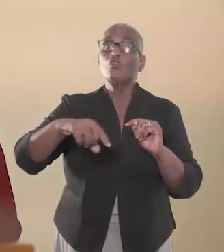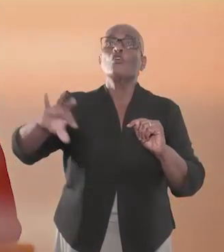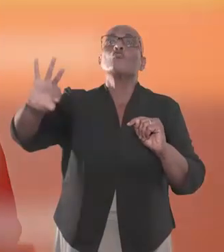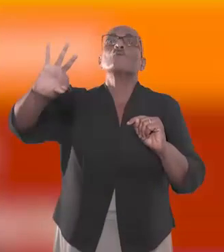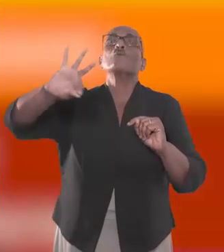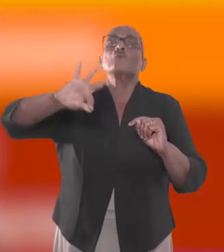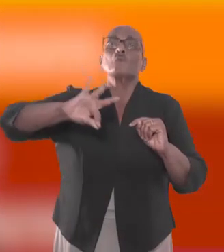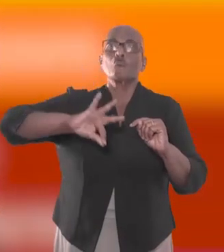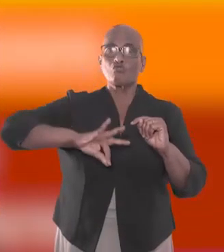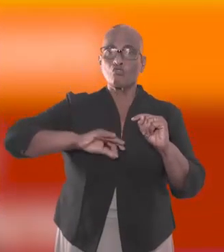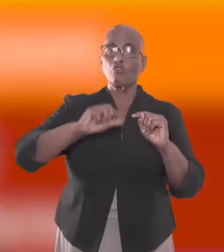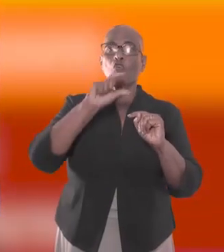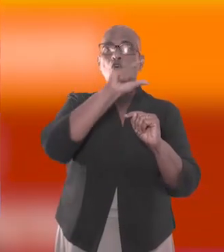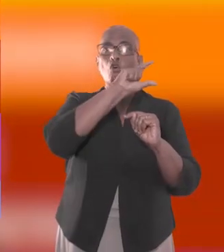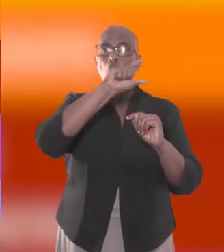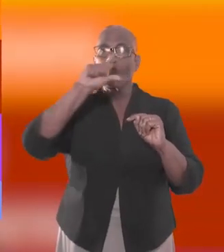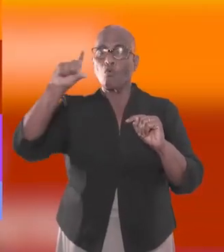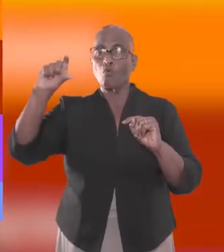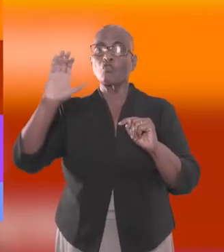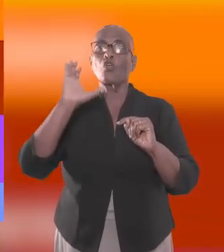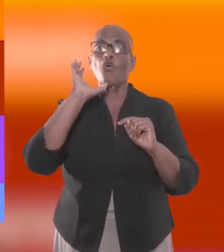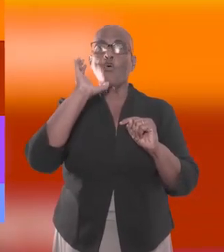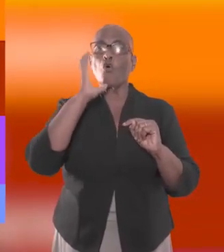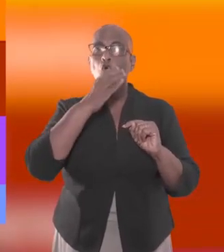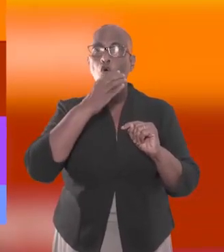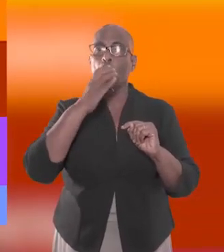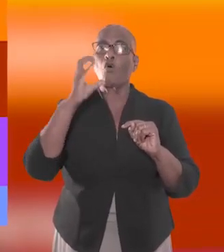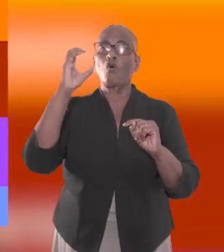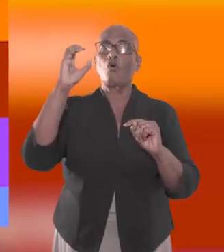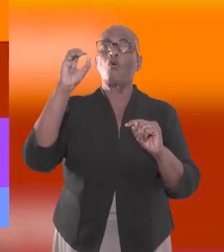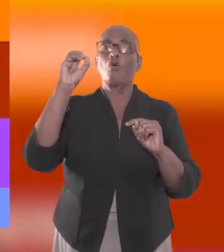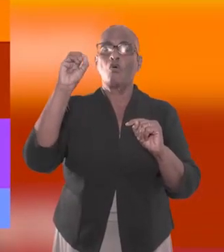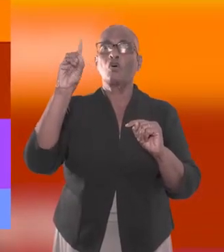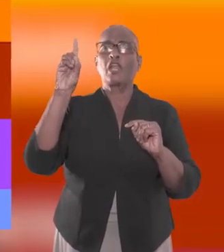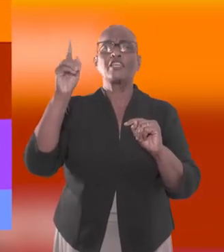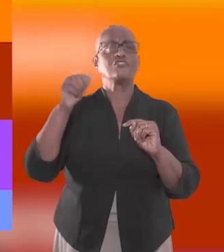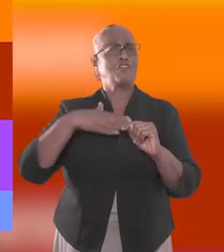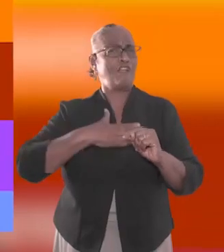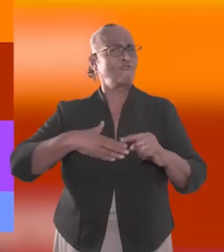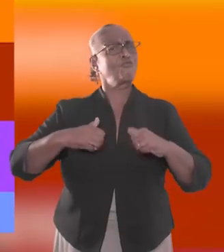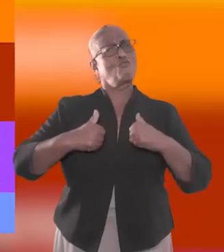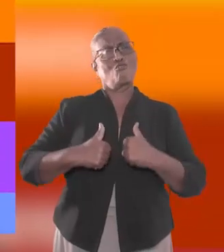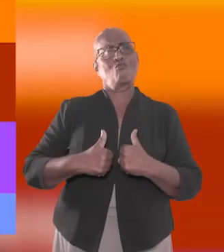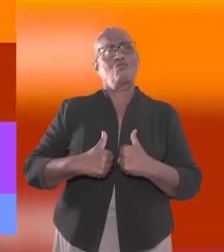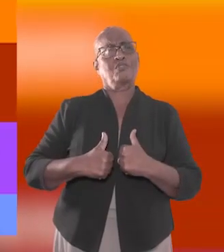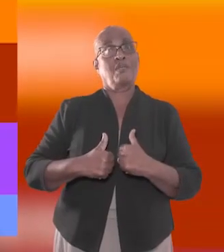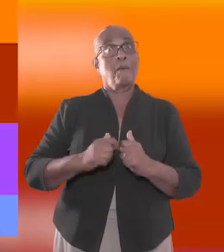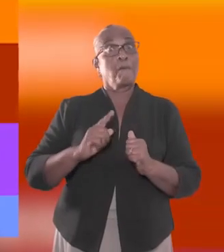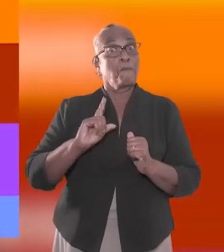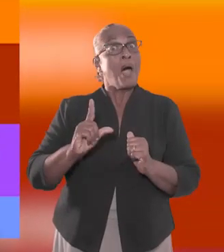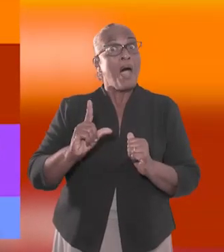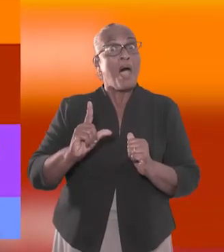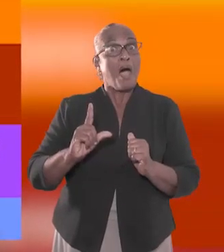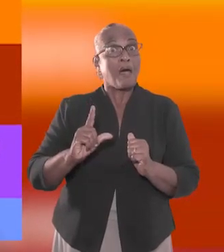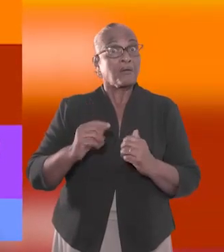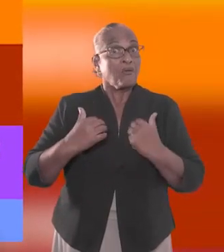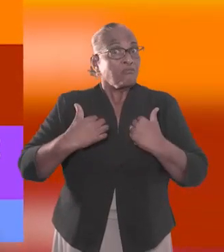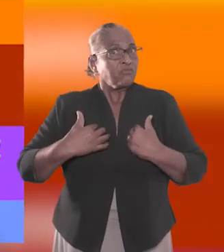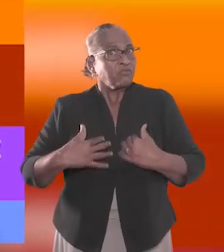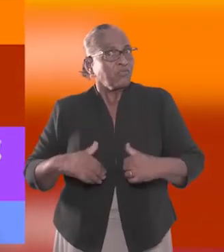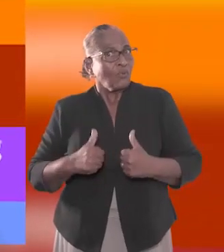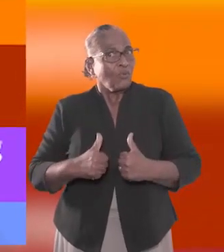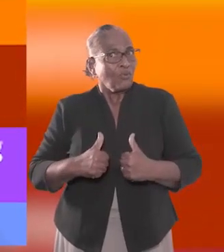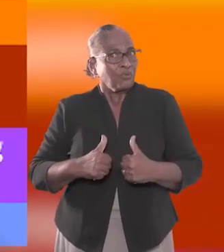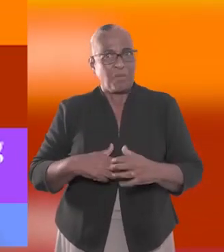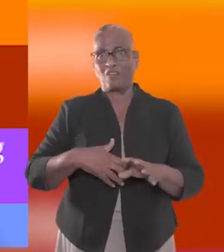nu terug naar code oranje zijn. Wij zijn daardoor steeds meer op ons gemak. Laat dat gemak